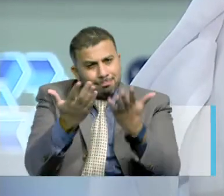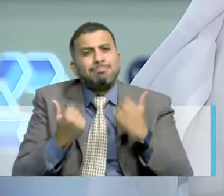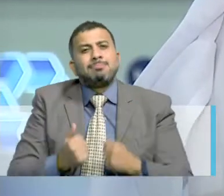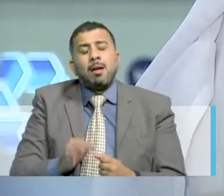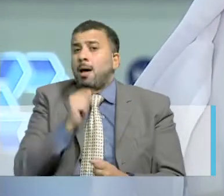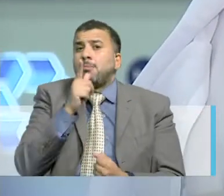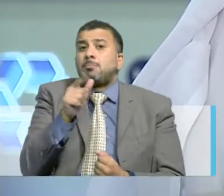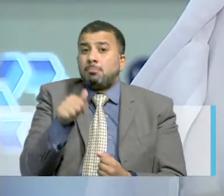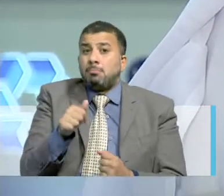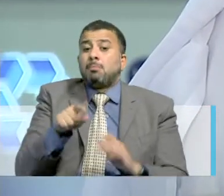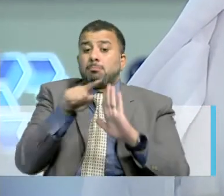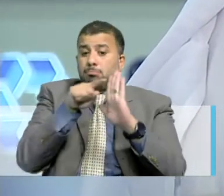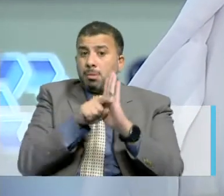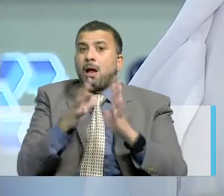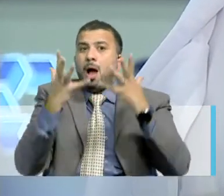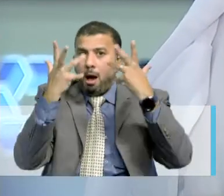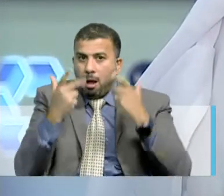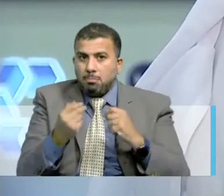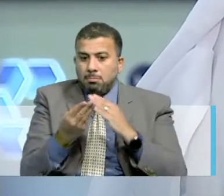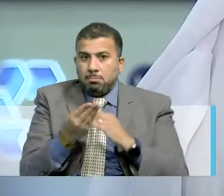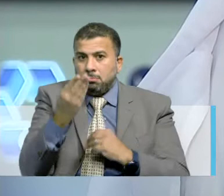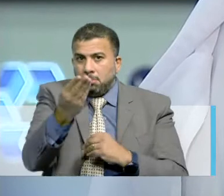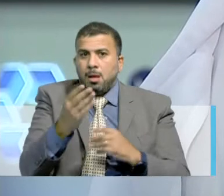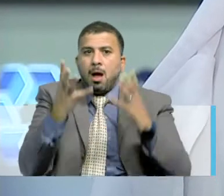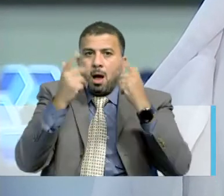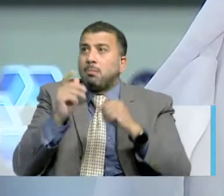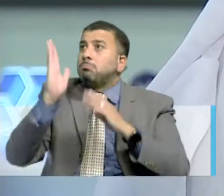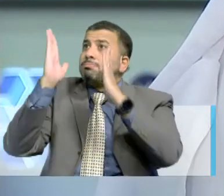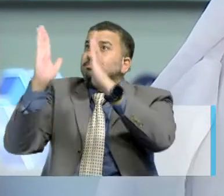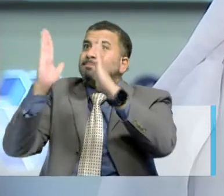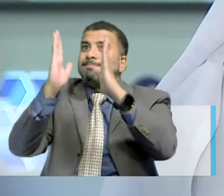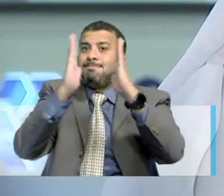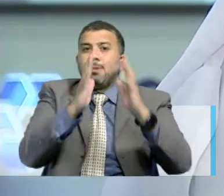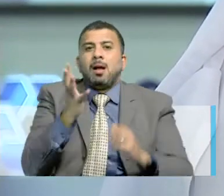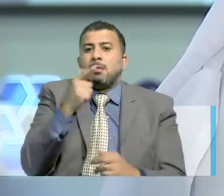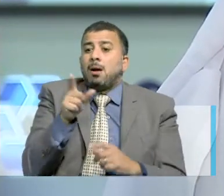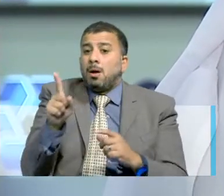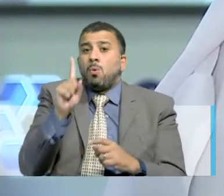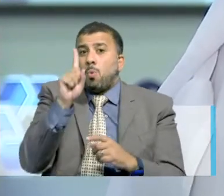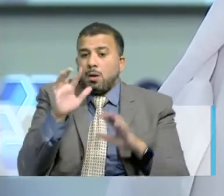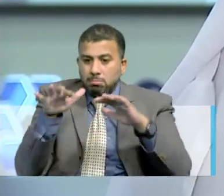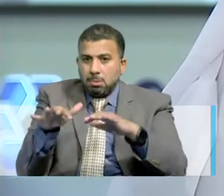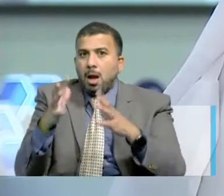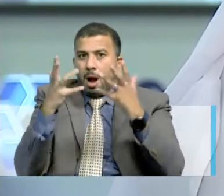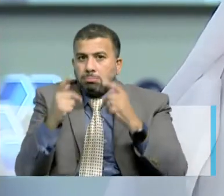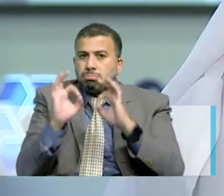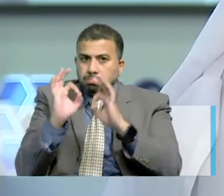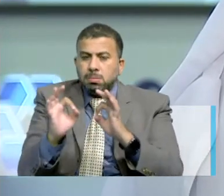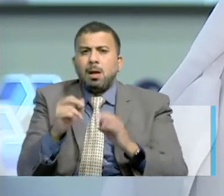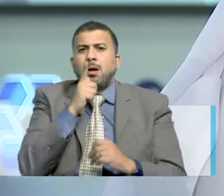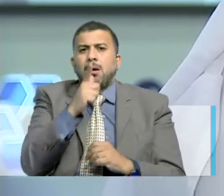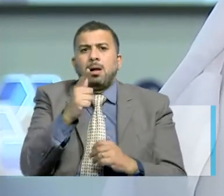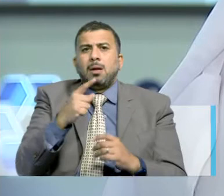لدخول المهرجان، هناك أرقام معينة لكل قاعة، وجود الأشخاص الموجودين في القاعة في وقت واحد، أيضا هناك